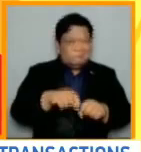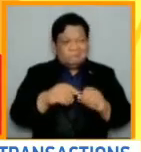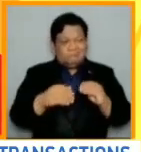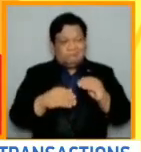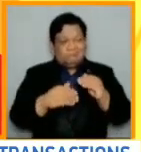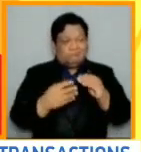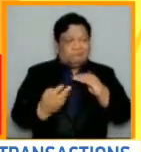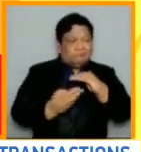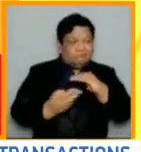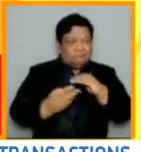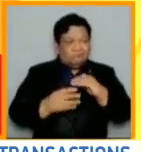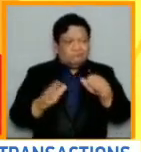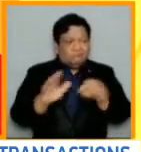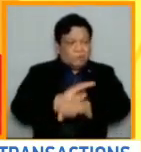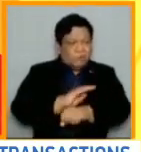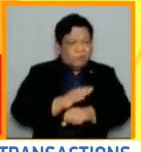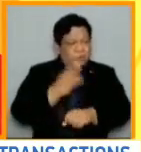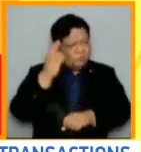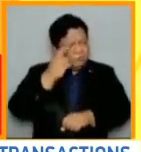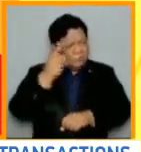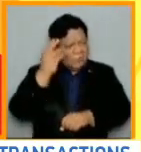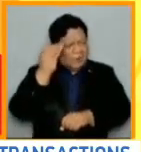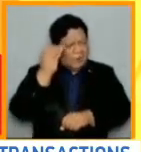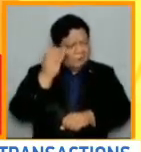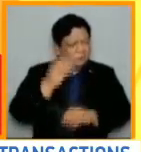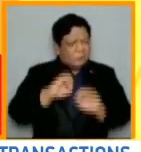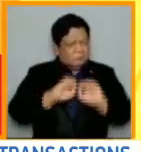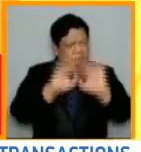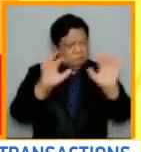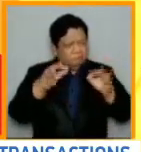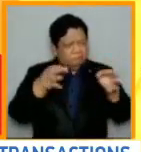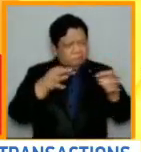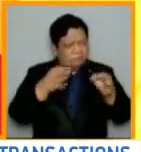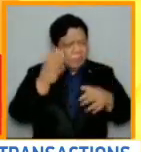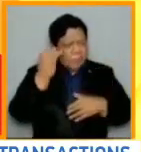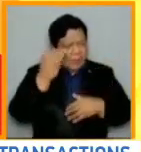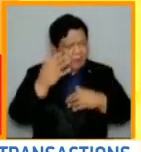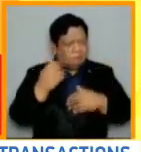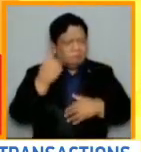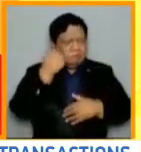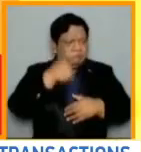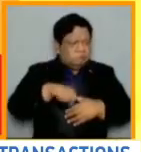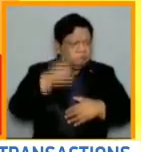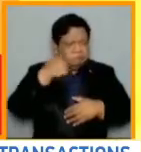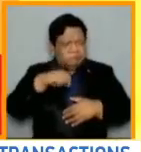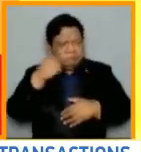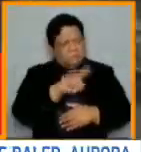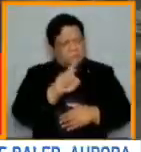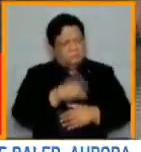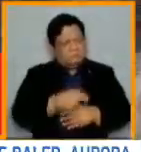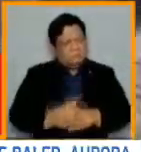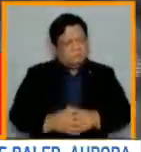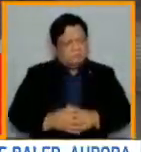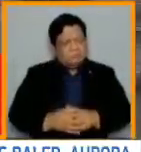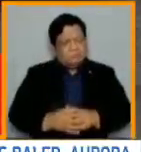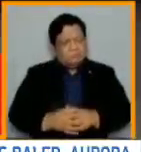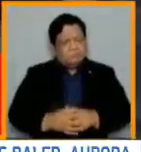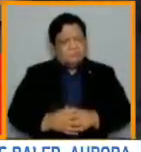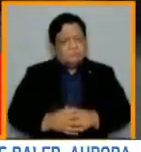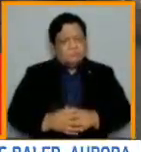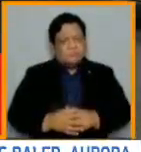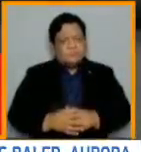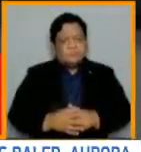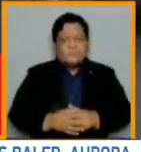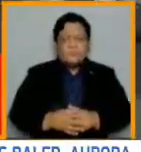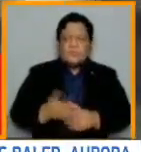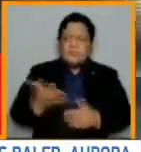dahilan para maging malinaw din sa mga otoridad? Bakit ba lumalabag itong mga ito bagamat alam nila na umiiral pa ito? Iba-iba yung